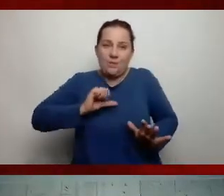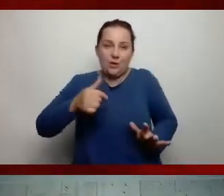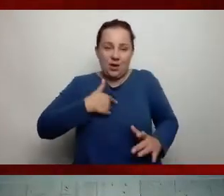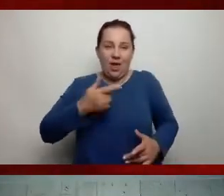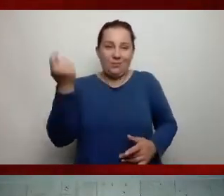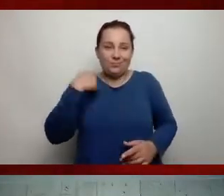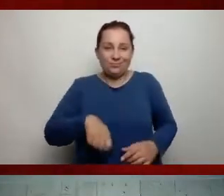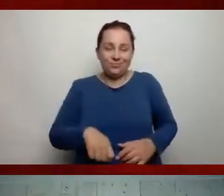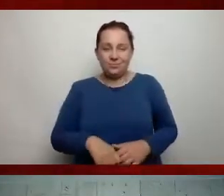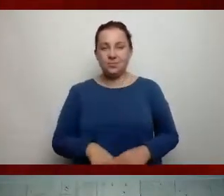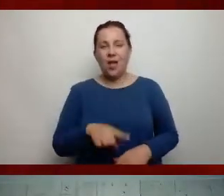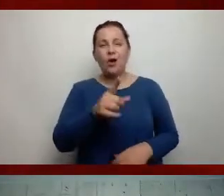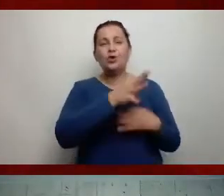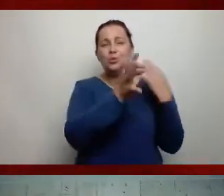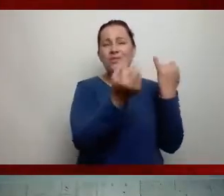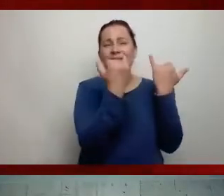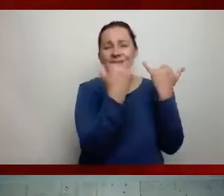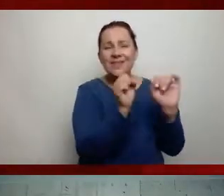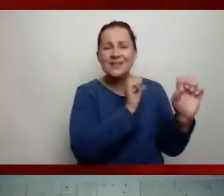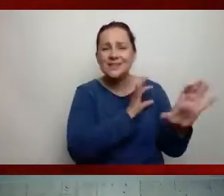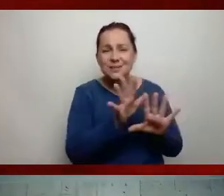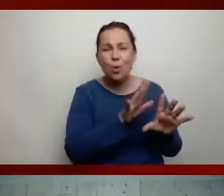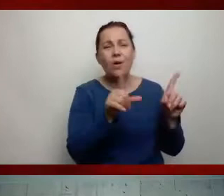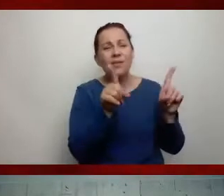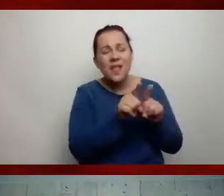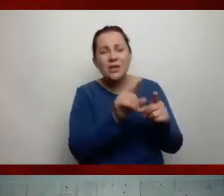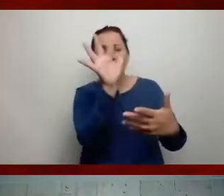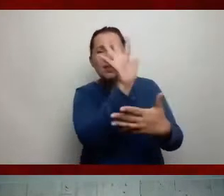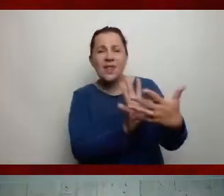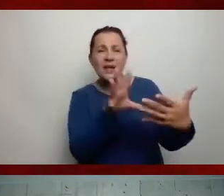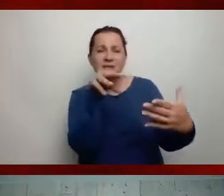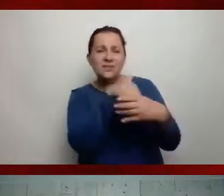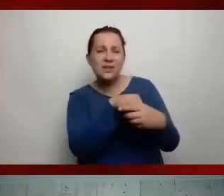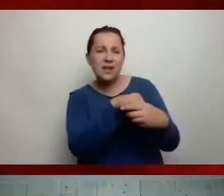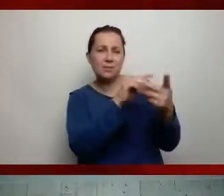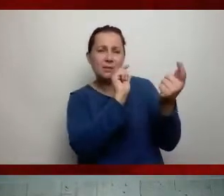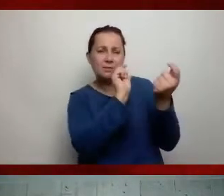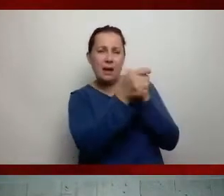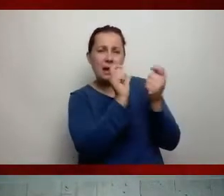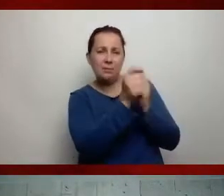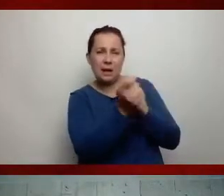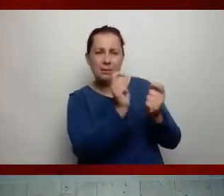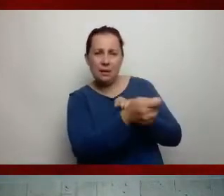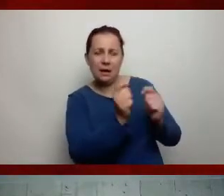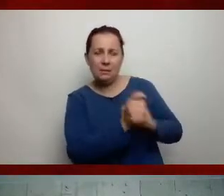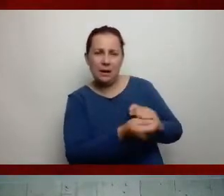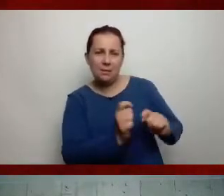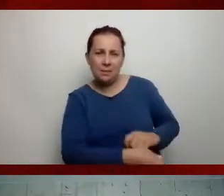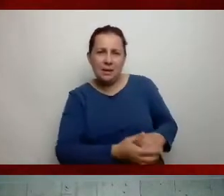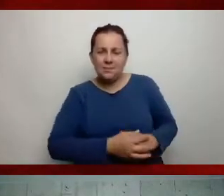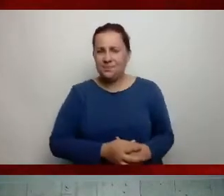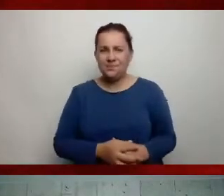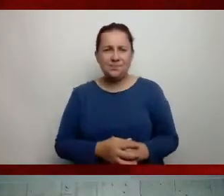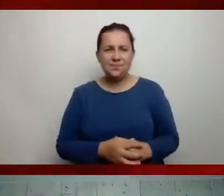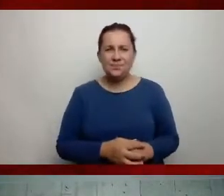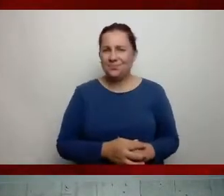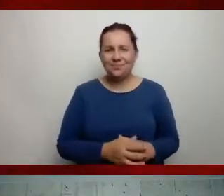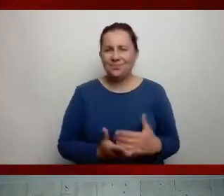Overli śpiewa dla siebie. Tam jest jeszcze parę innych zmian w tekście. Tak mi się wydaje, że tam nie ma ośledzionych, tylko jest rozpiętych mięśniach, które drgają. Nie ma to znaczenia. Może